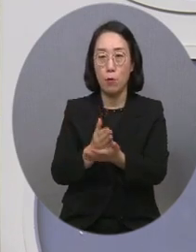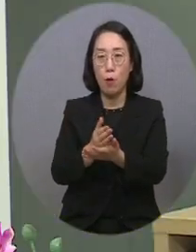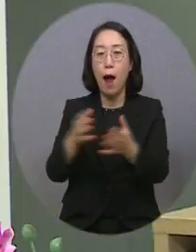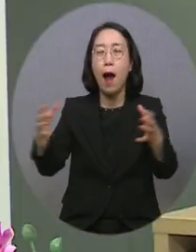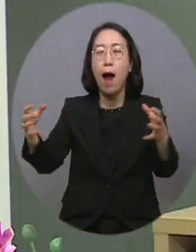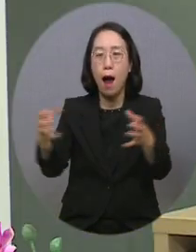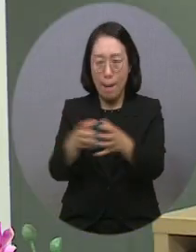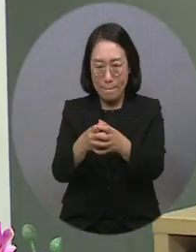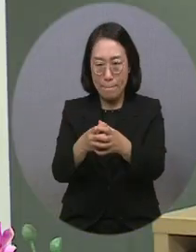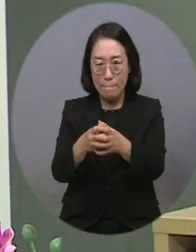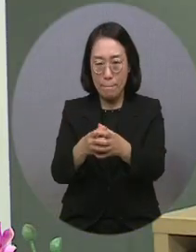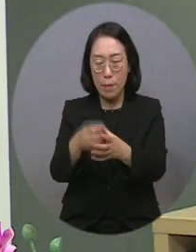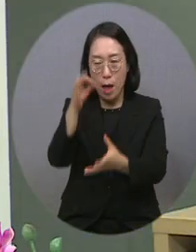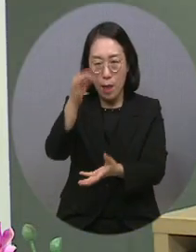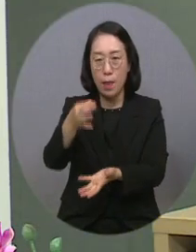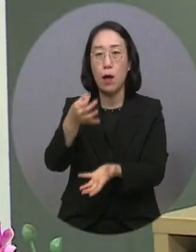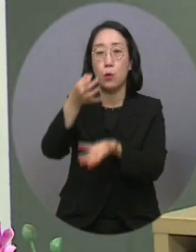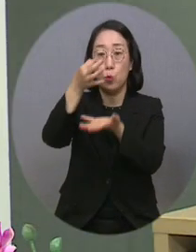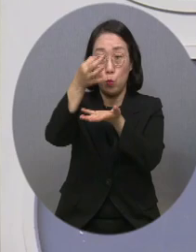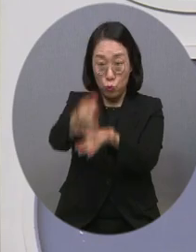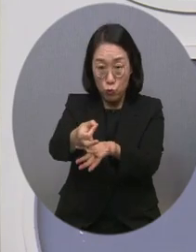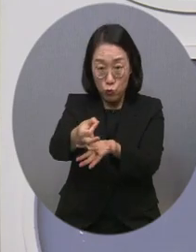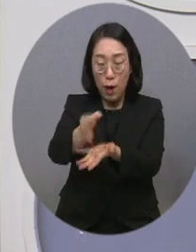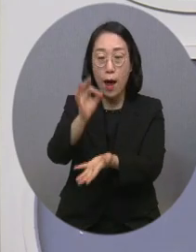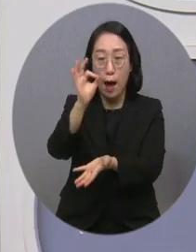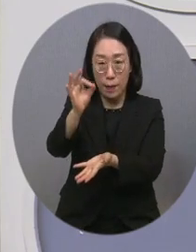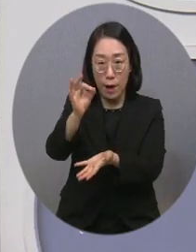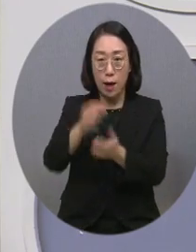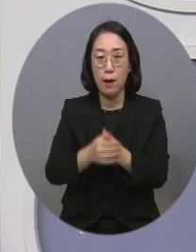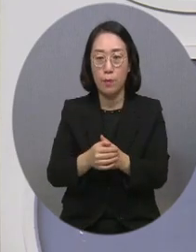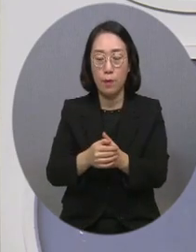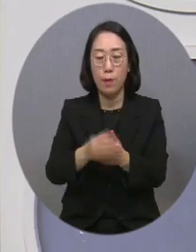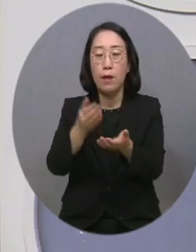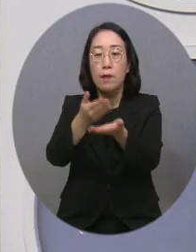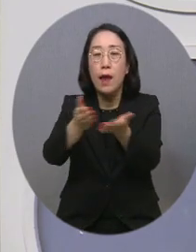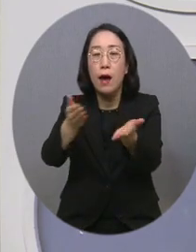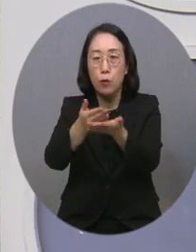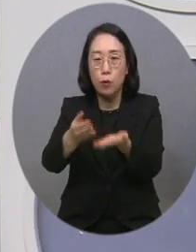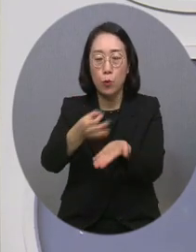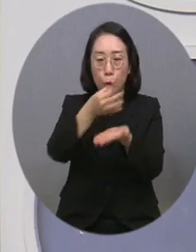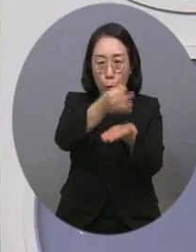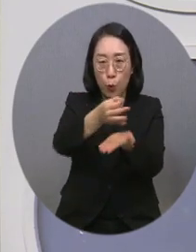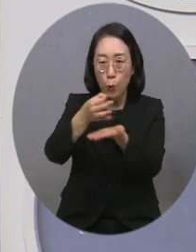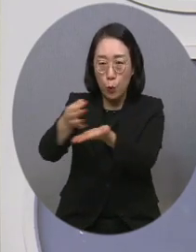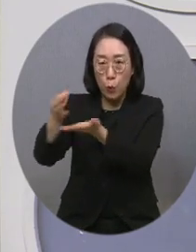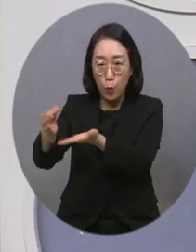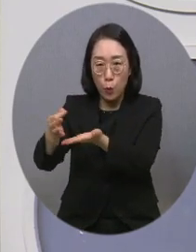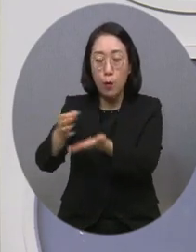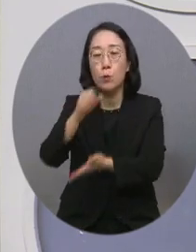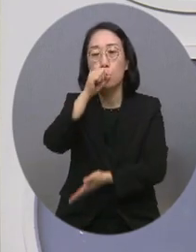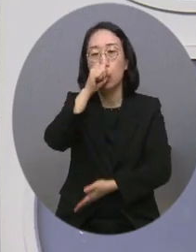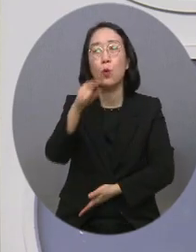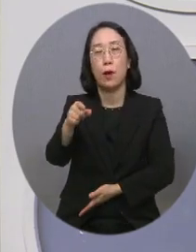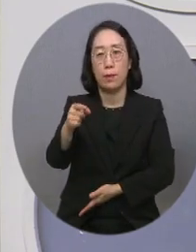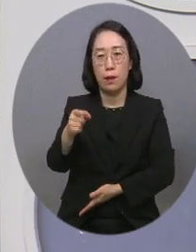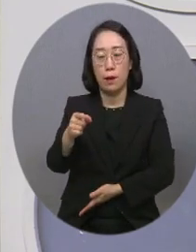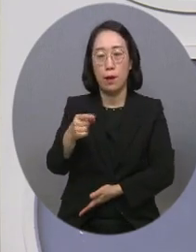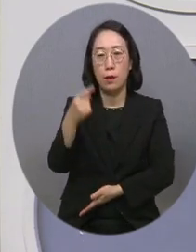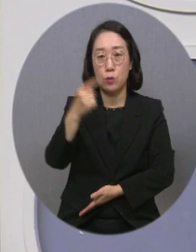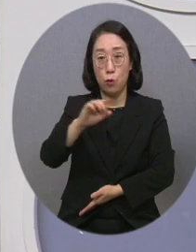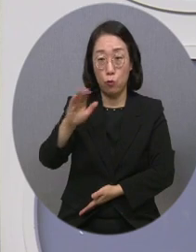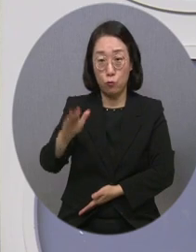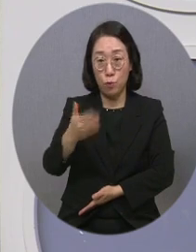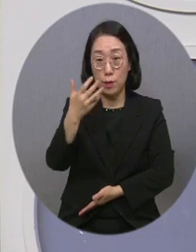군데에서 모금해서 우리 각 기관에게 모금된 재원을 이렇게 분배를 해주자. 그렇게 해서 1918년도에 이제 그